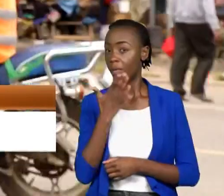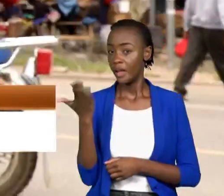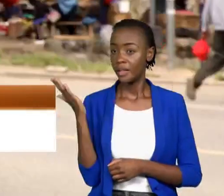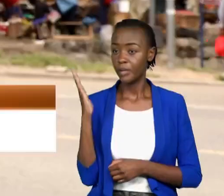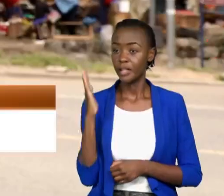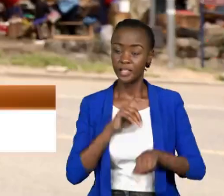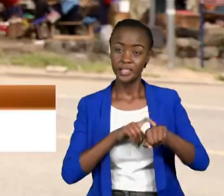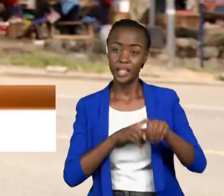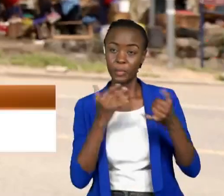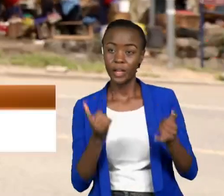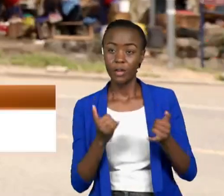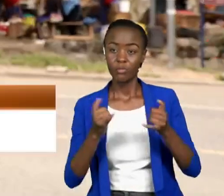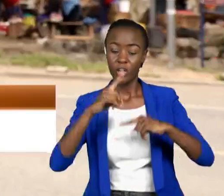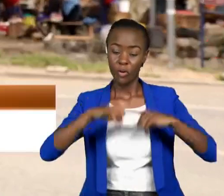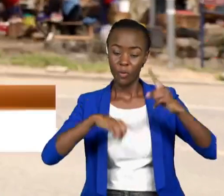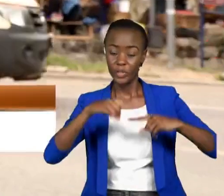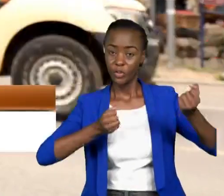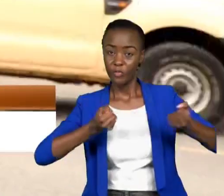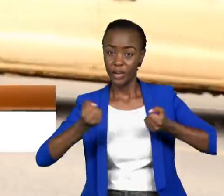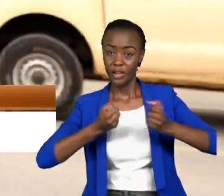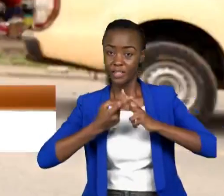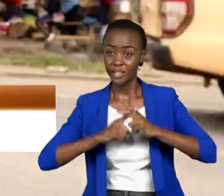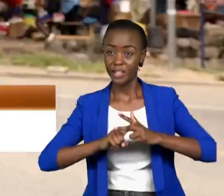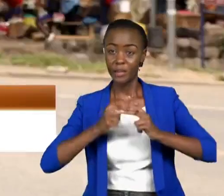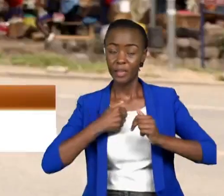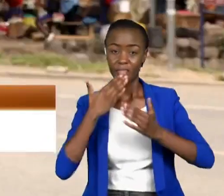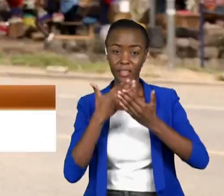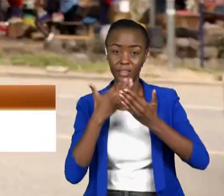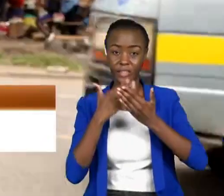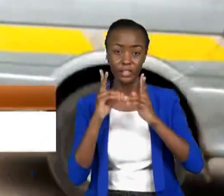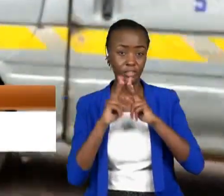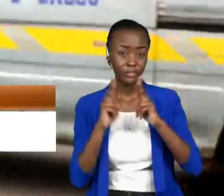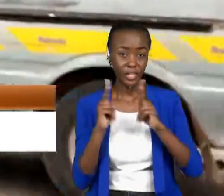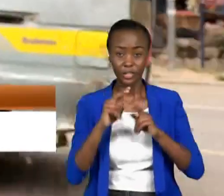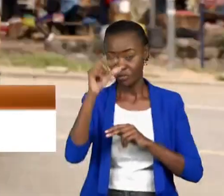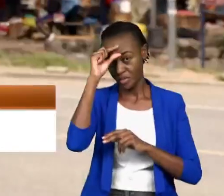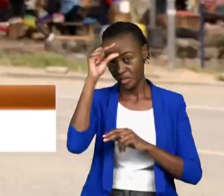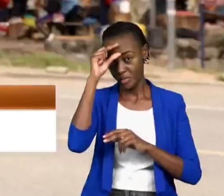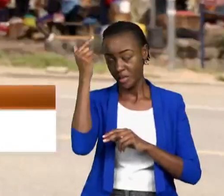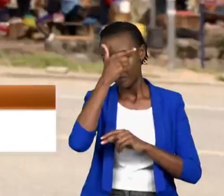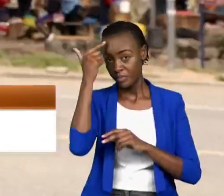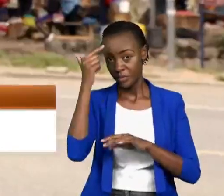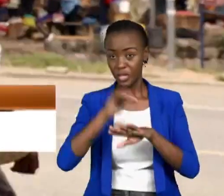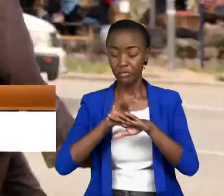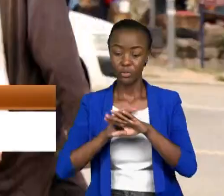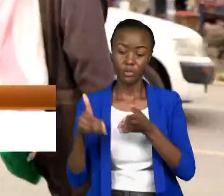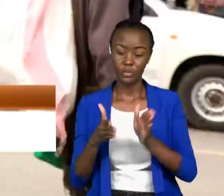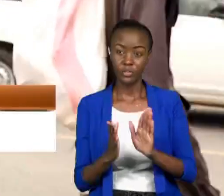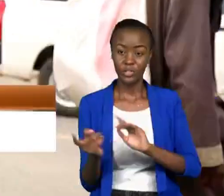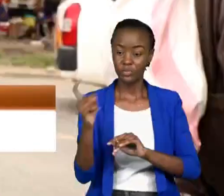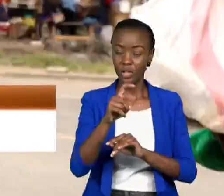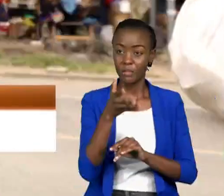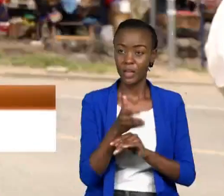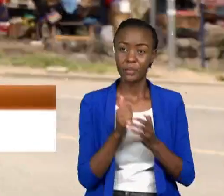huu wakati safari lale imekuja hapa Naivasha, tunashukuru sana kwanza kwa serikali. Kwa ni chance nzuri sana tumepoa.